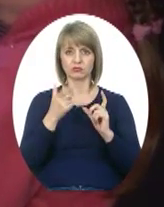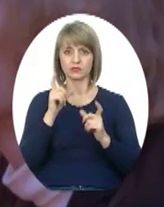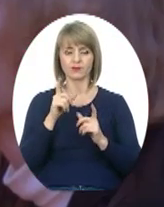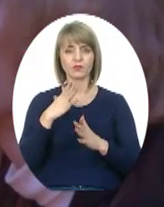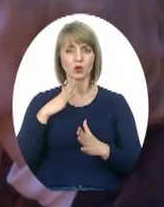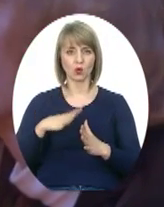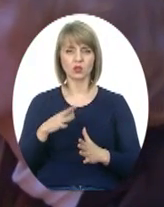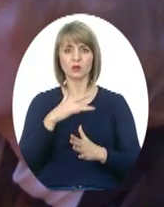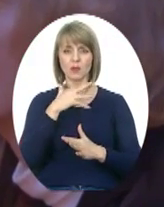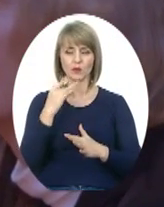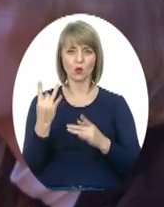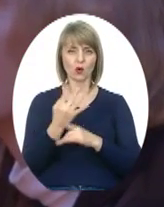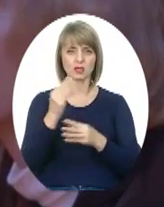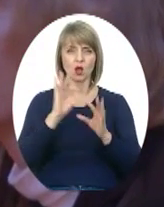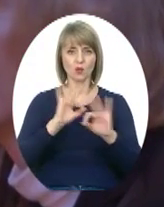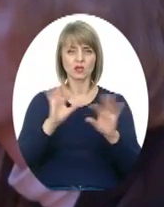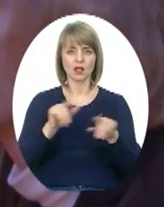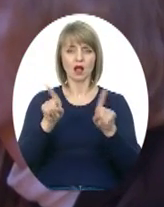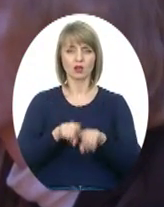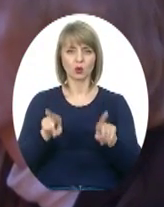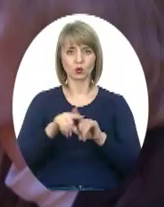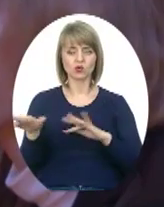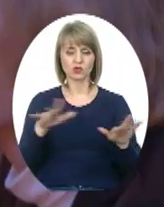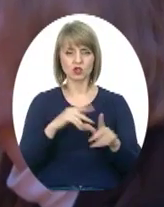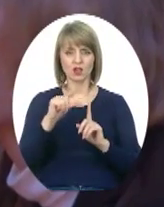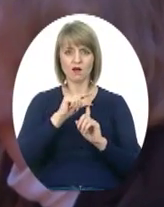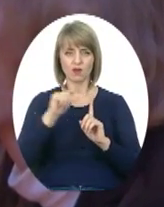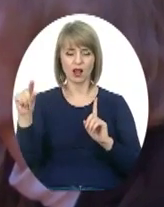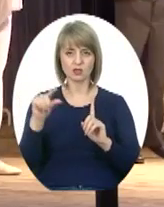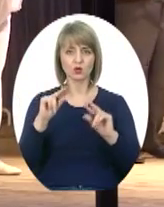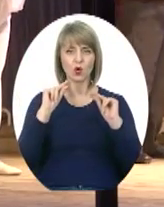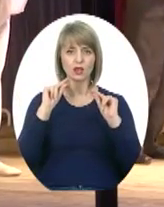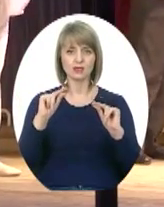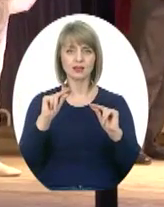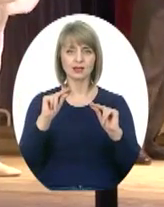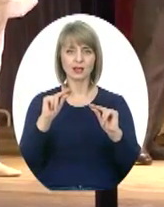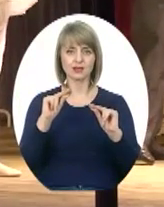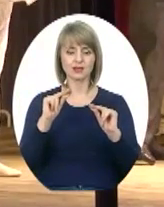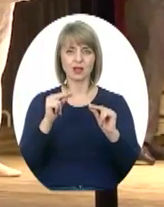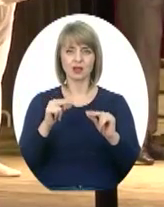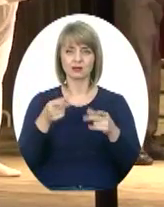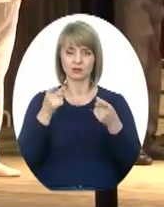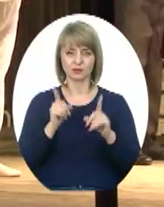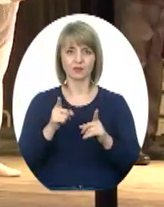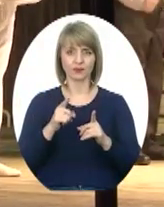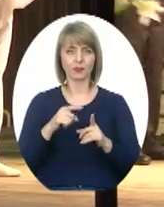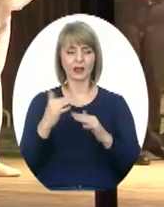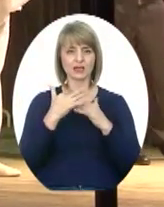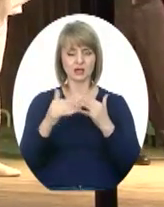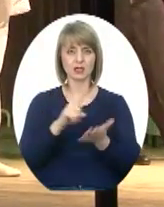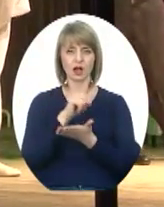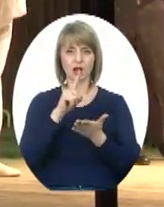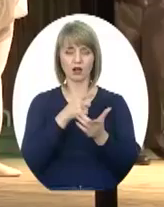быстро реагировать. Приходится по много раз объяснять одно и то же движение, фразу. Но искренность подкупает, и зритель